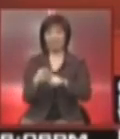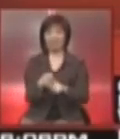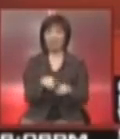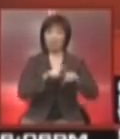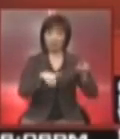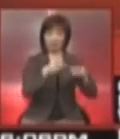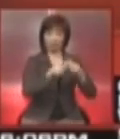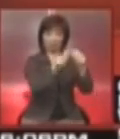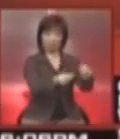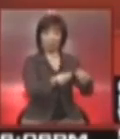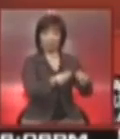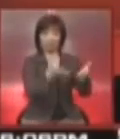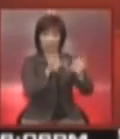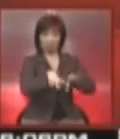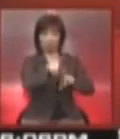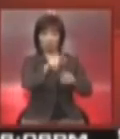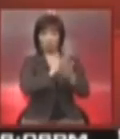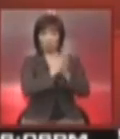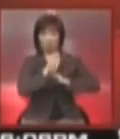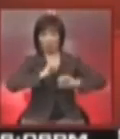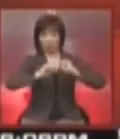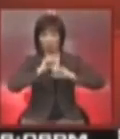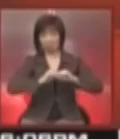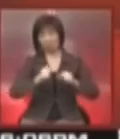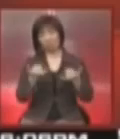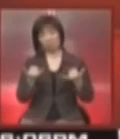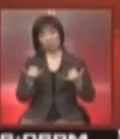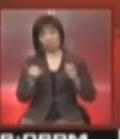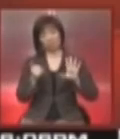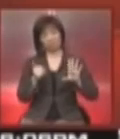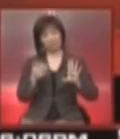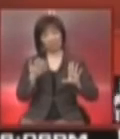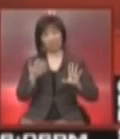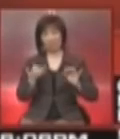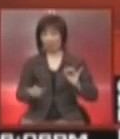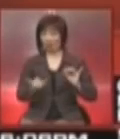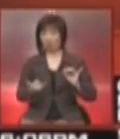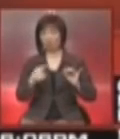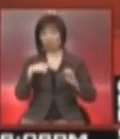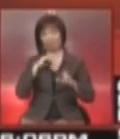ang mag-artista, papatulan niya kaya? For now, I'm just at Willie's show